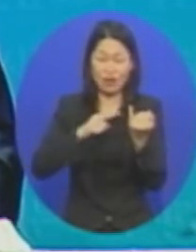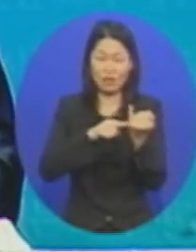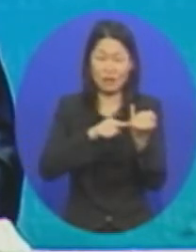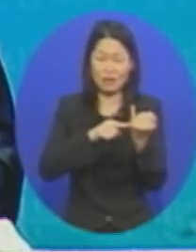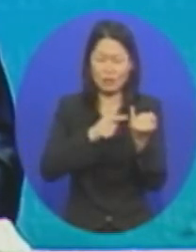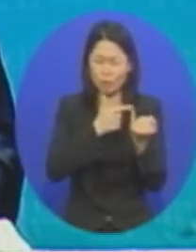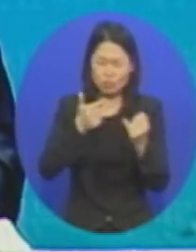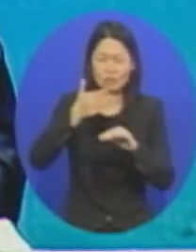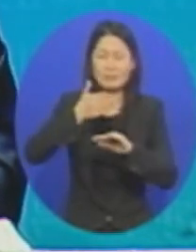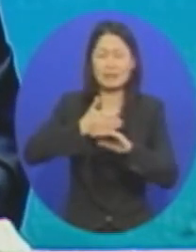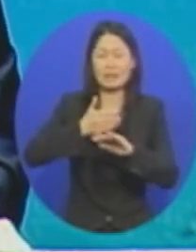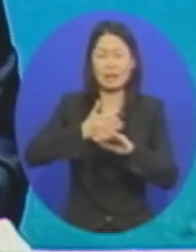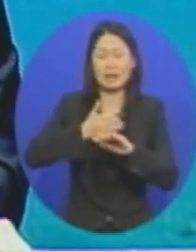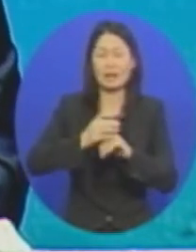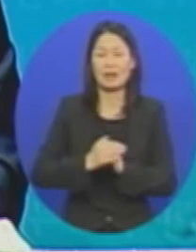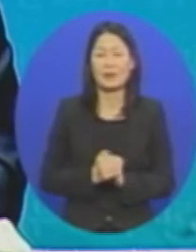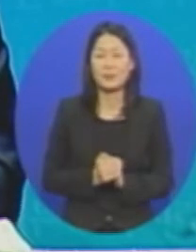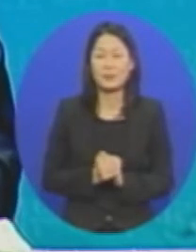고